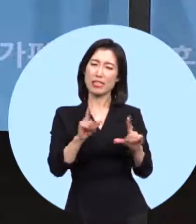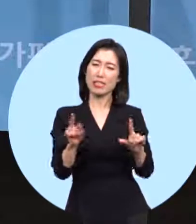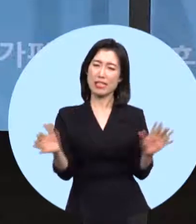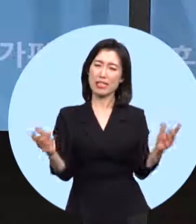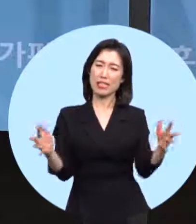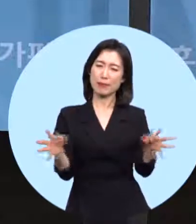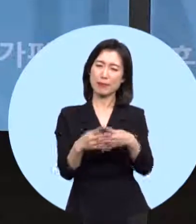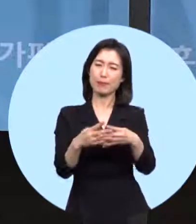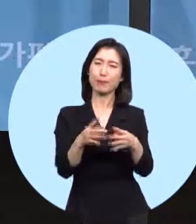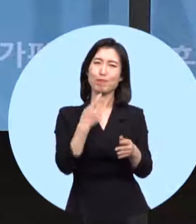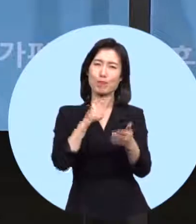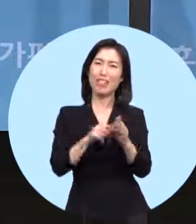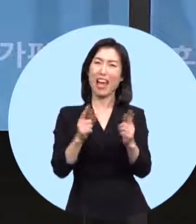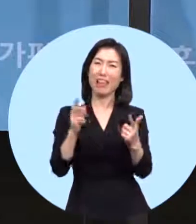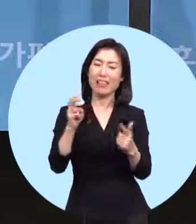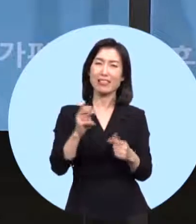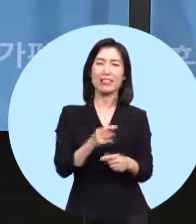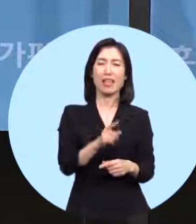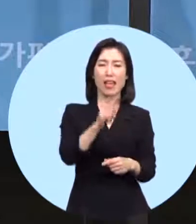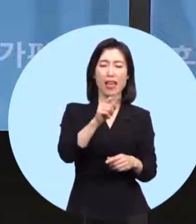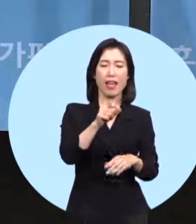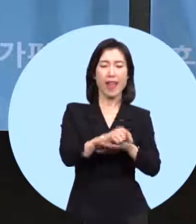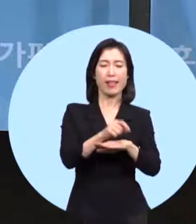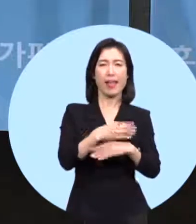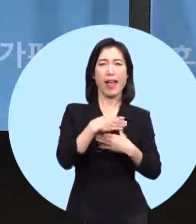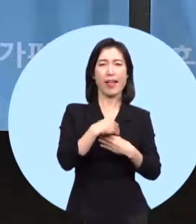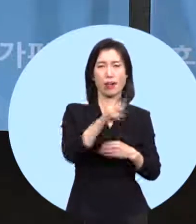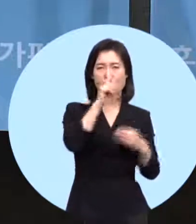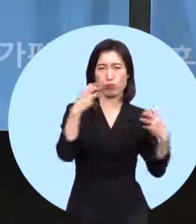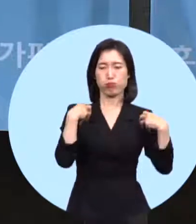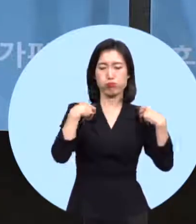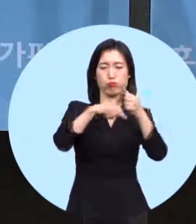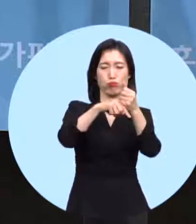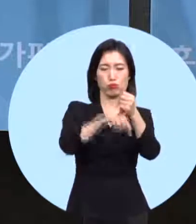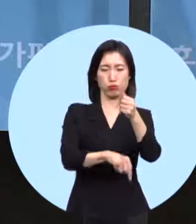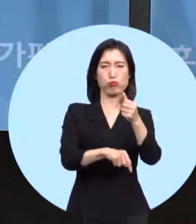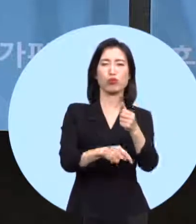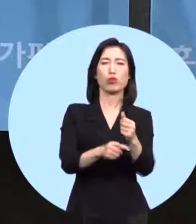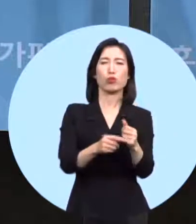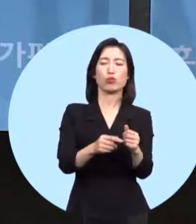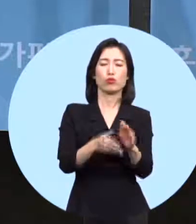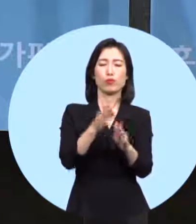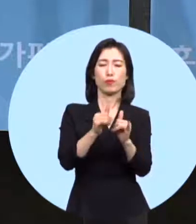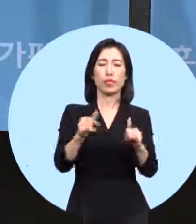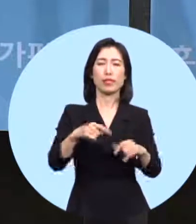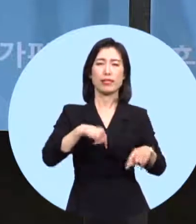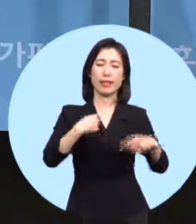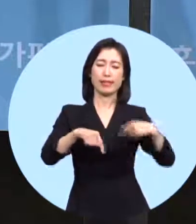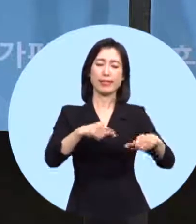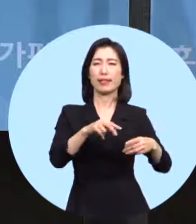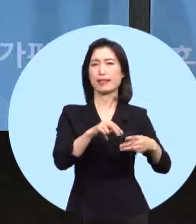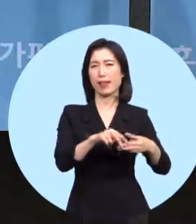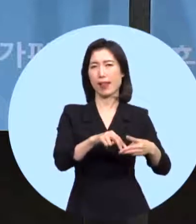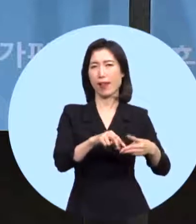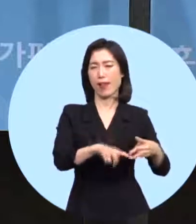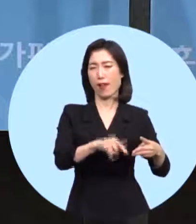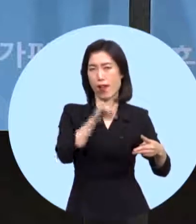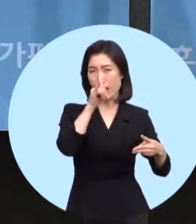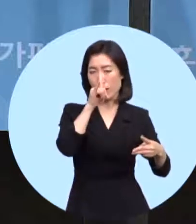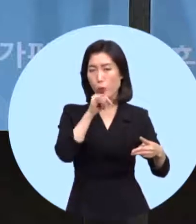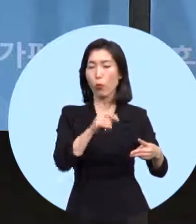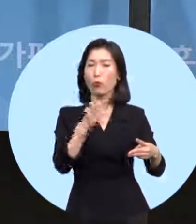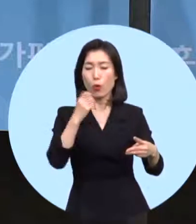벽이 있었겠죠. 그래서 행안부 소속으로 계속 주민자치센터라는 이야기가 있고 공교롭